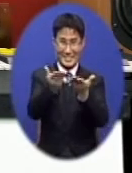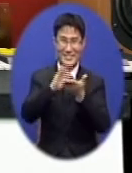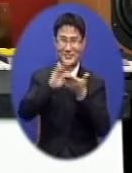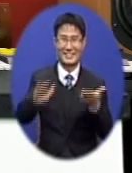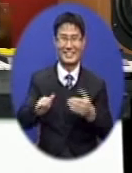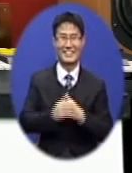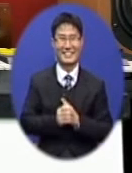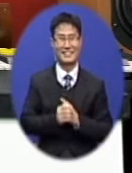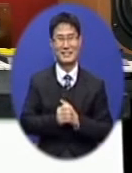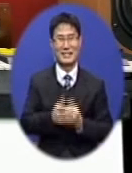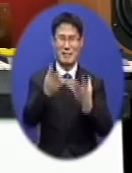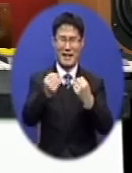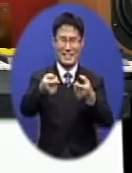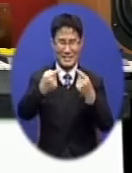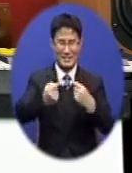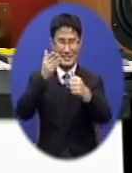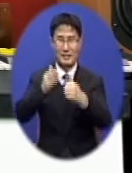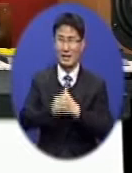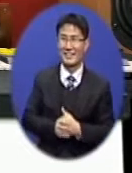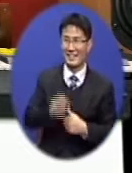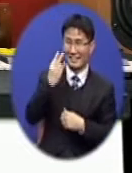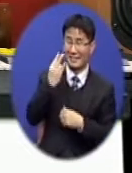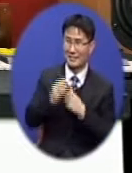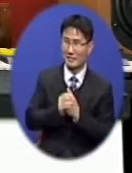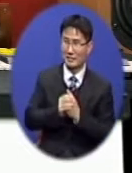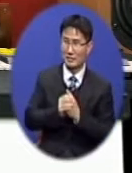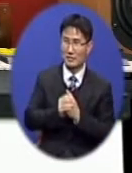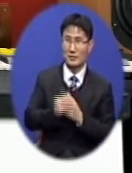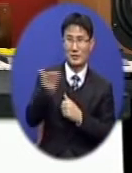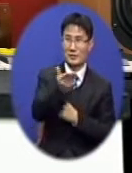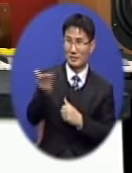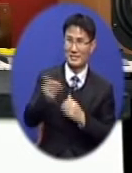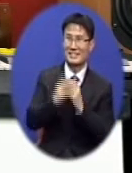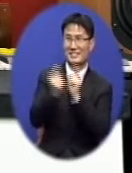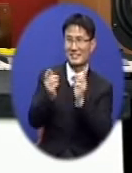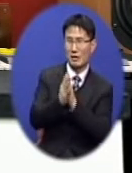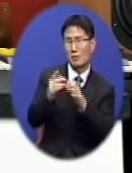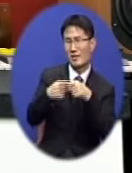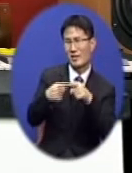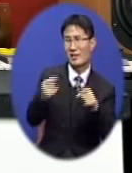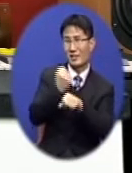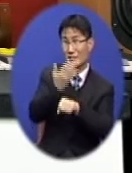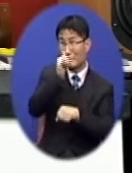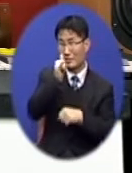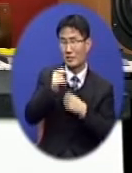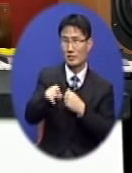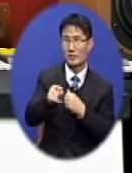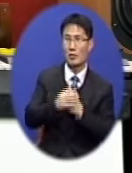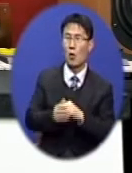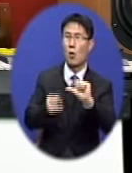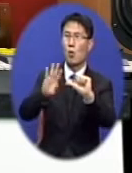해드리도록 하겠습니다. 네. 많은 참여 부탁드립니다. 네. 그리고 여러분들이 직접 심사를 할 수 있는 시청자